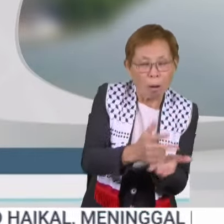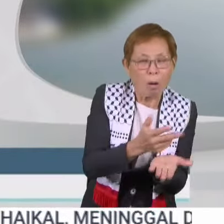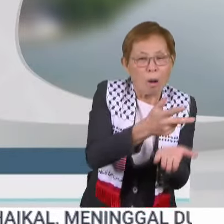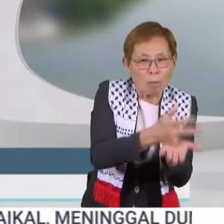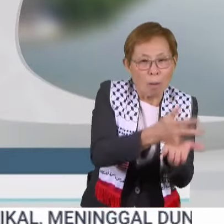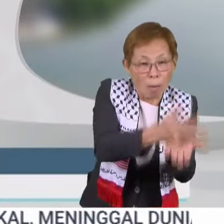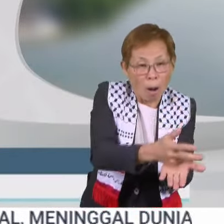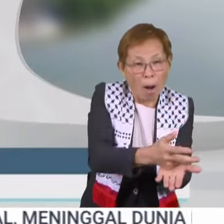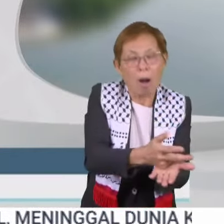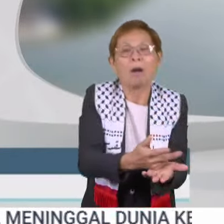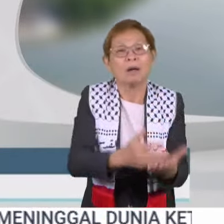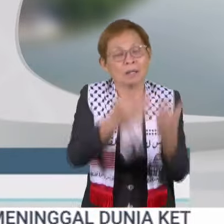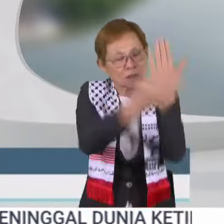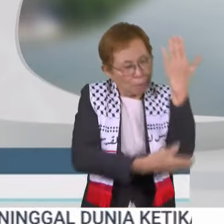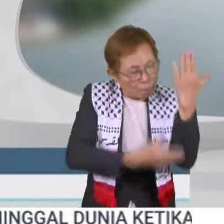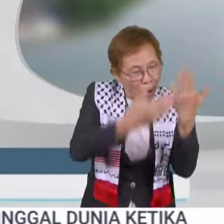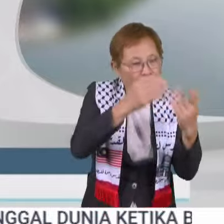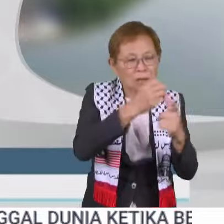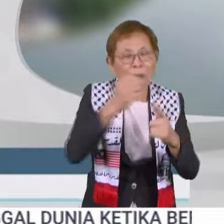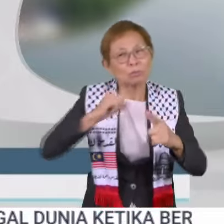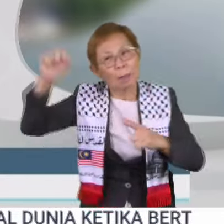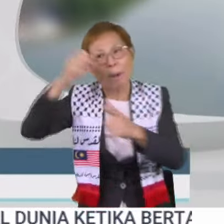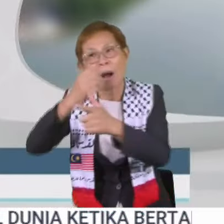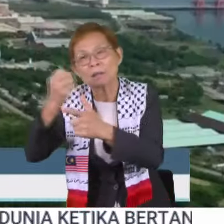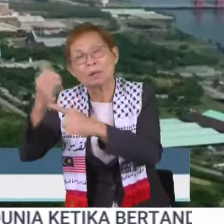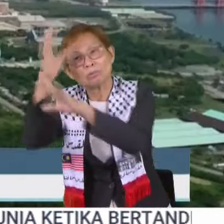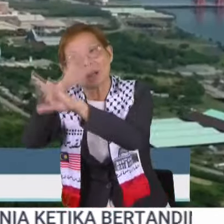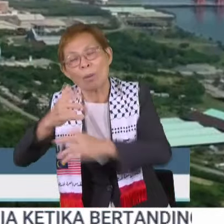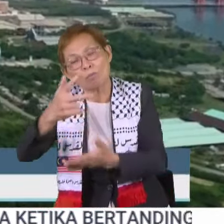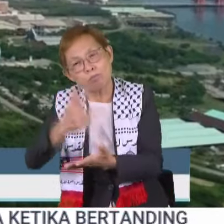sama ada di Semenanjung atau Sabah dan